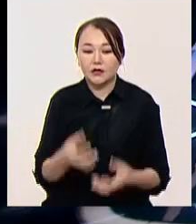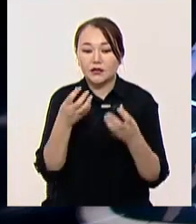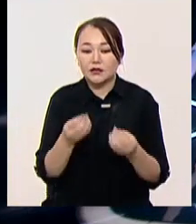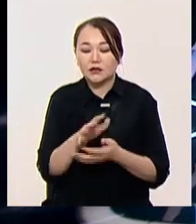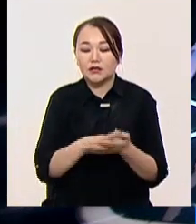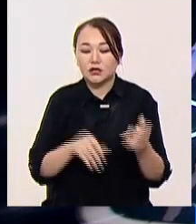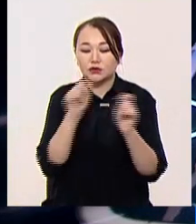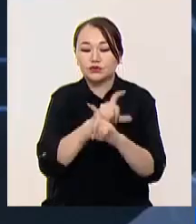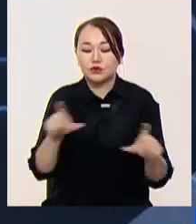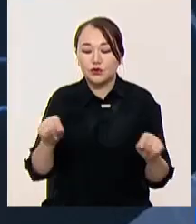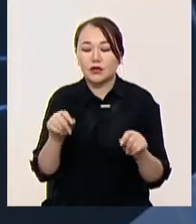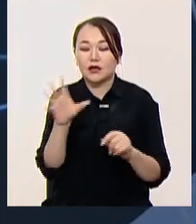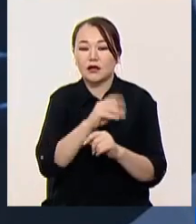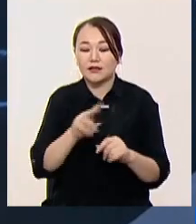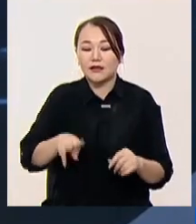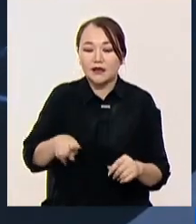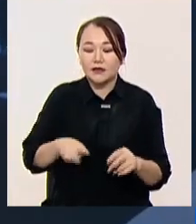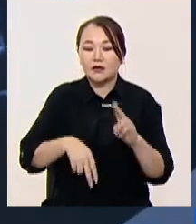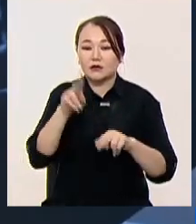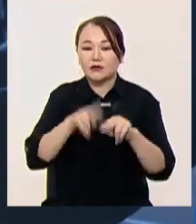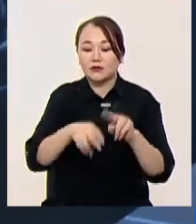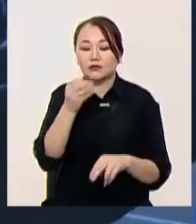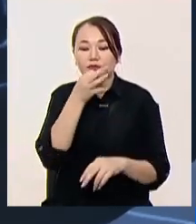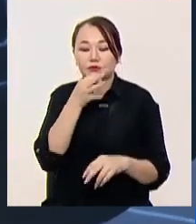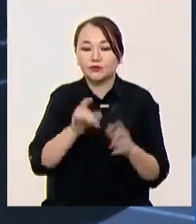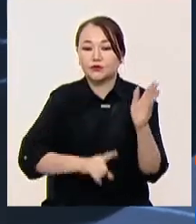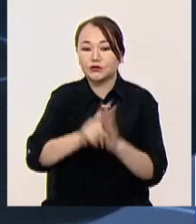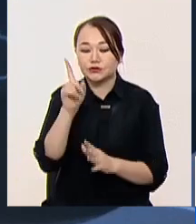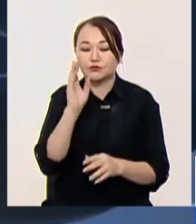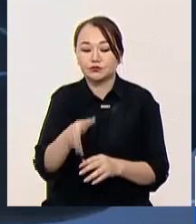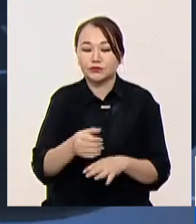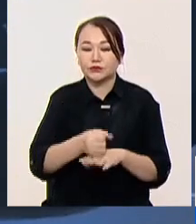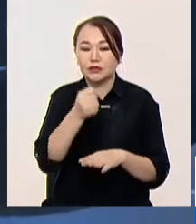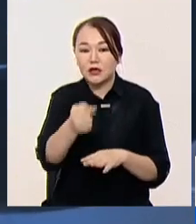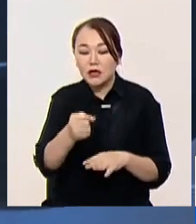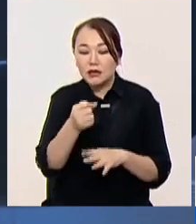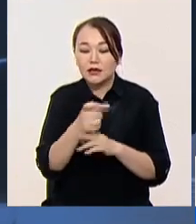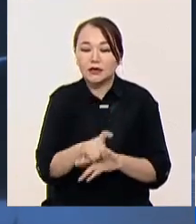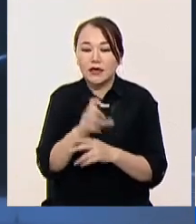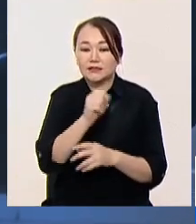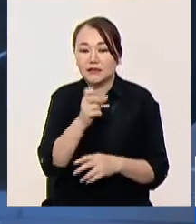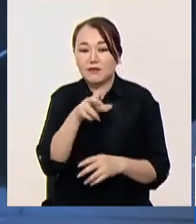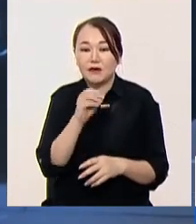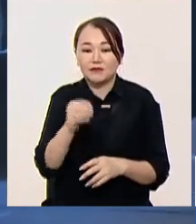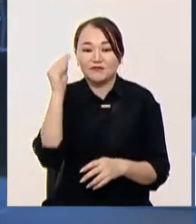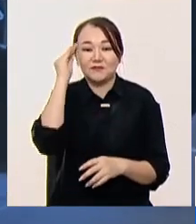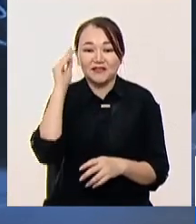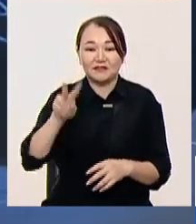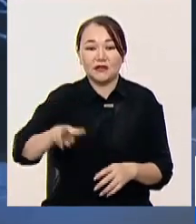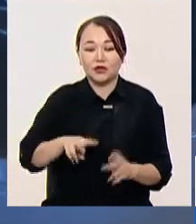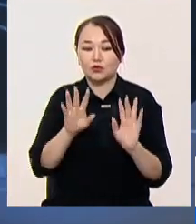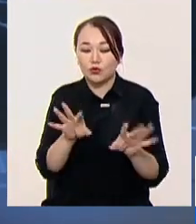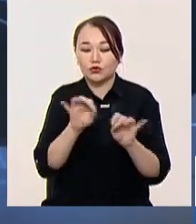Енділімізде мектеп директорлары білім ордасының құрылысы басталған сәтте тағайындалады. Министр Асхат Аймағамбетовтің пікірінше, директор